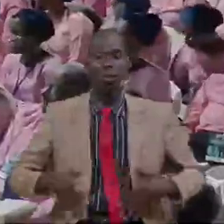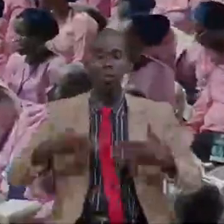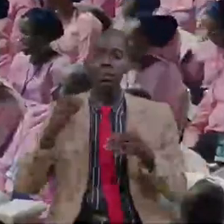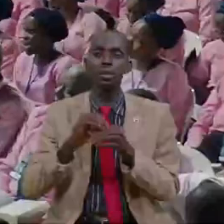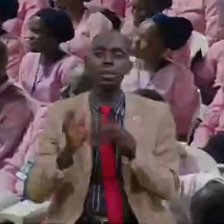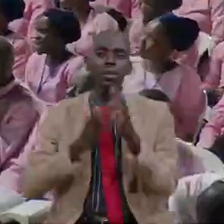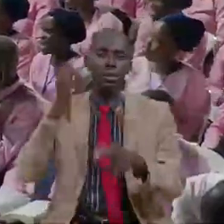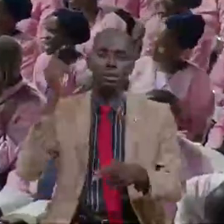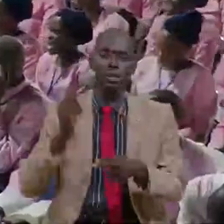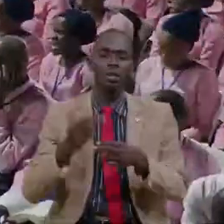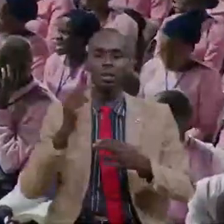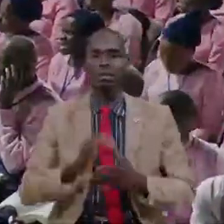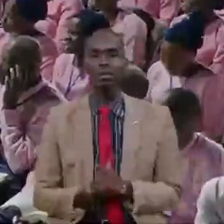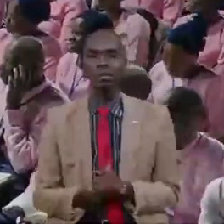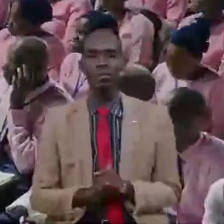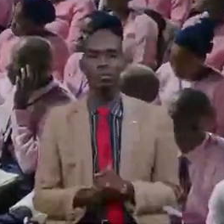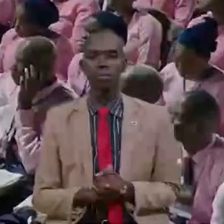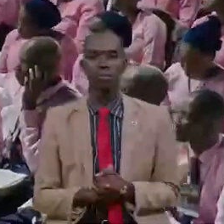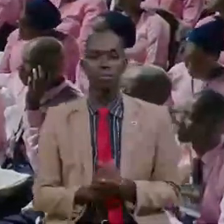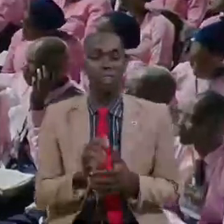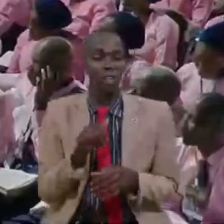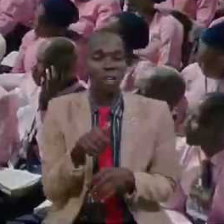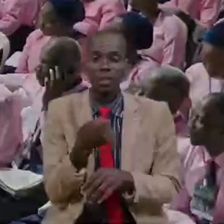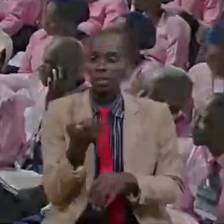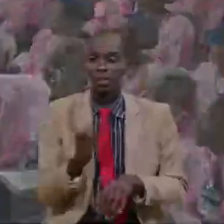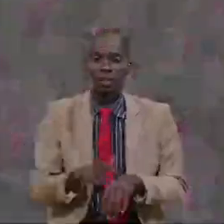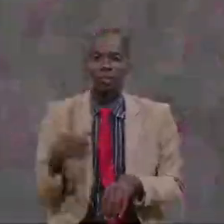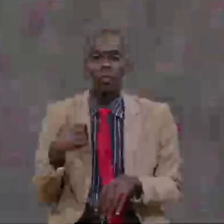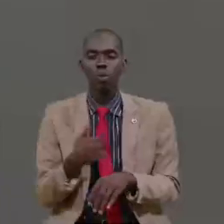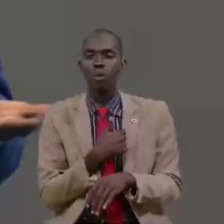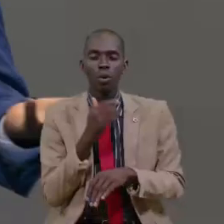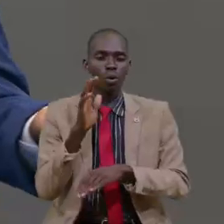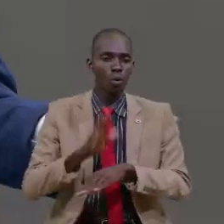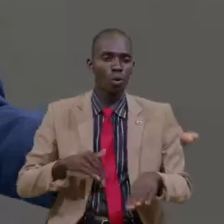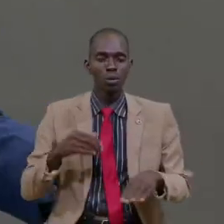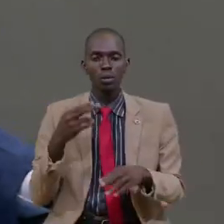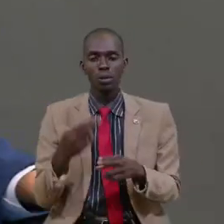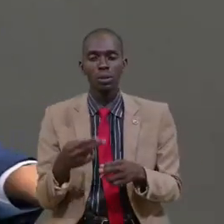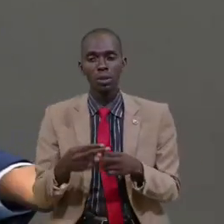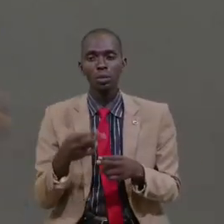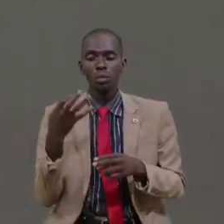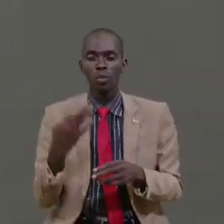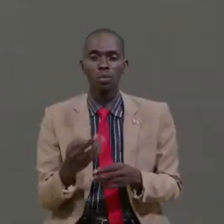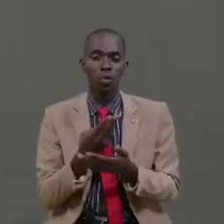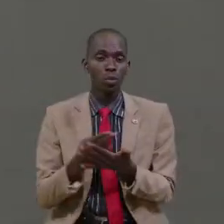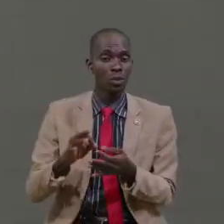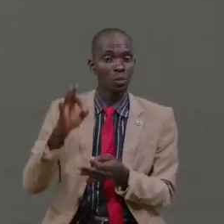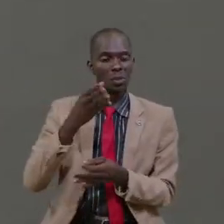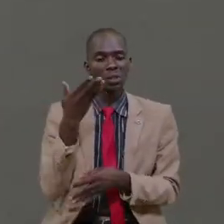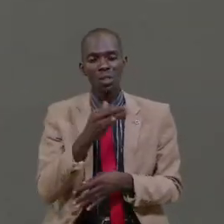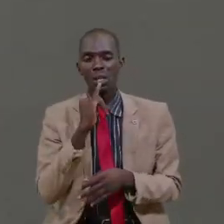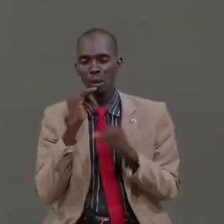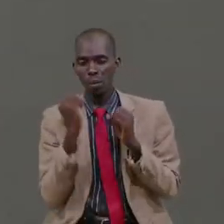vie au nom de Jésus. Chaque fois que nous mentionnons le Saint-Esprit, il y a la